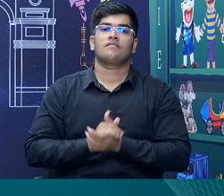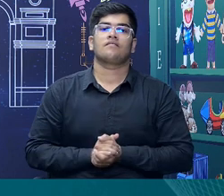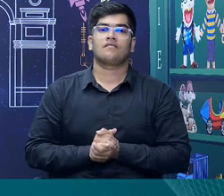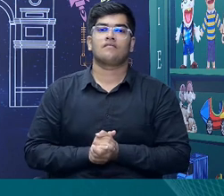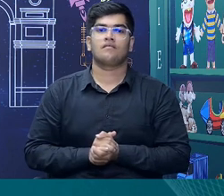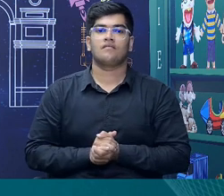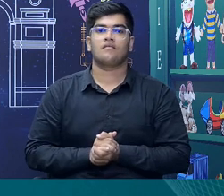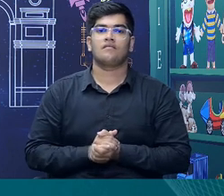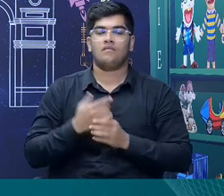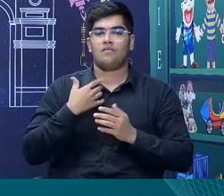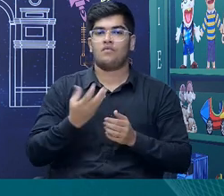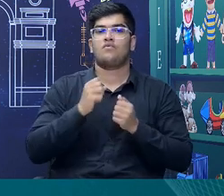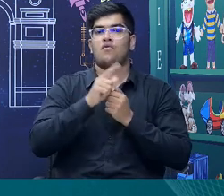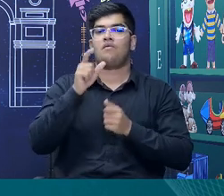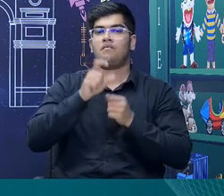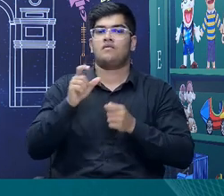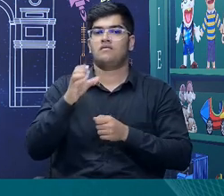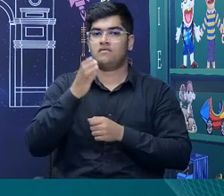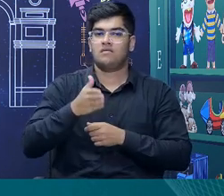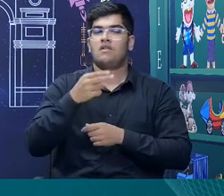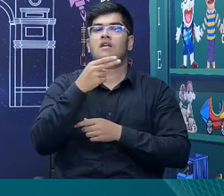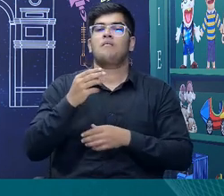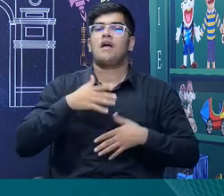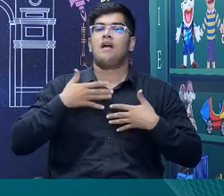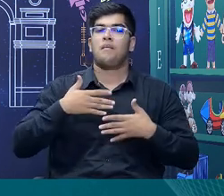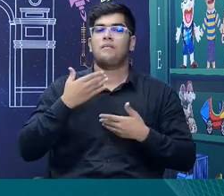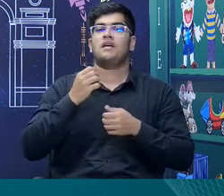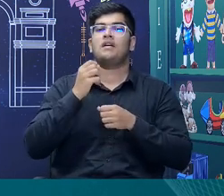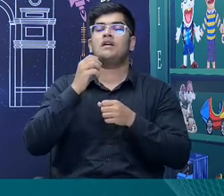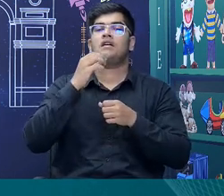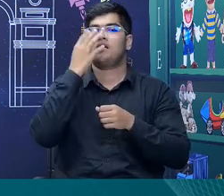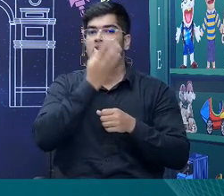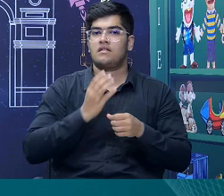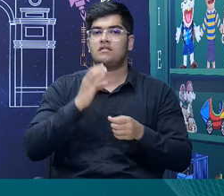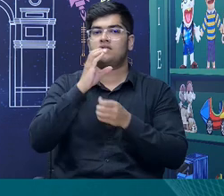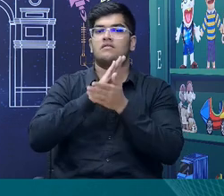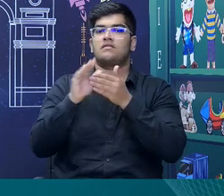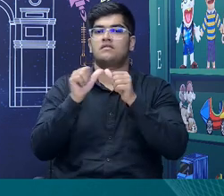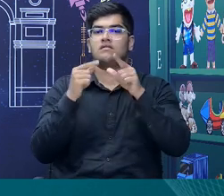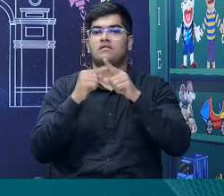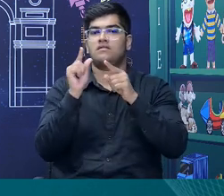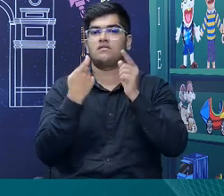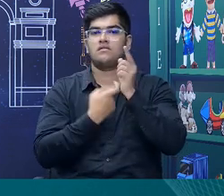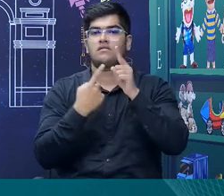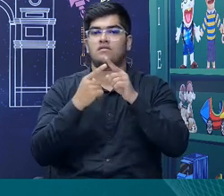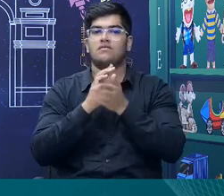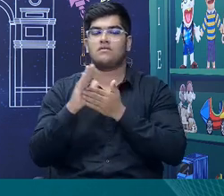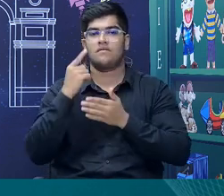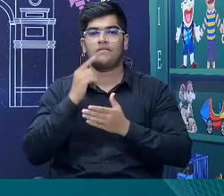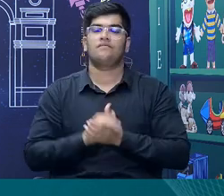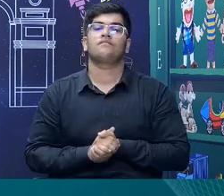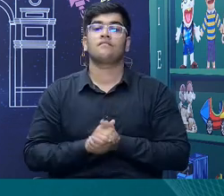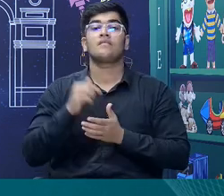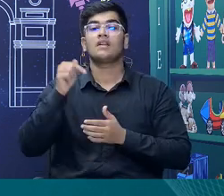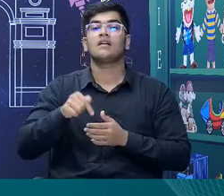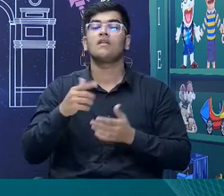एक तो सभी को शुभकामनाएं हैप्पी गणेश चतुर्थी और एक बात मैं और कहना चाहूंगी की क्योंकि यहां पर